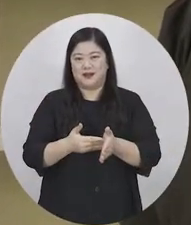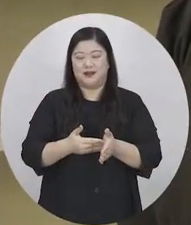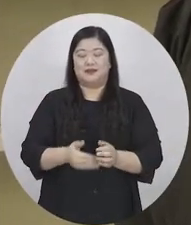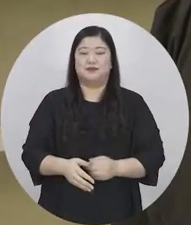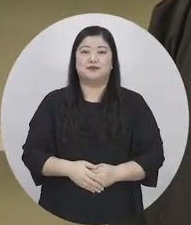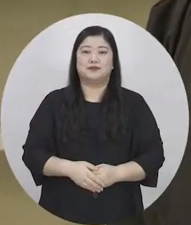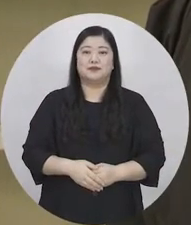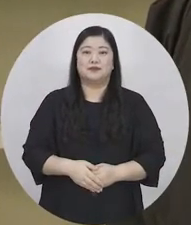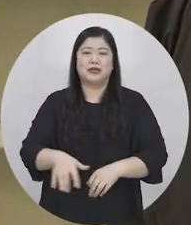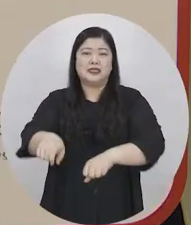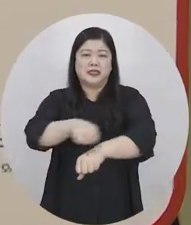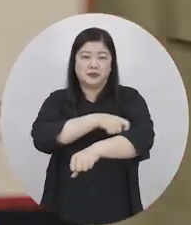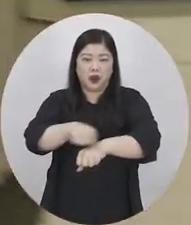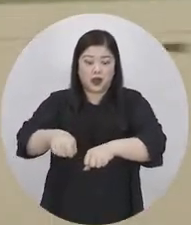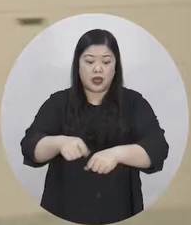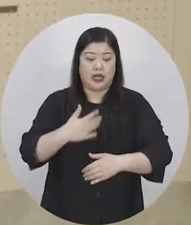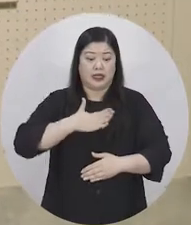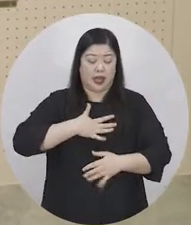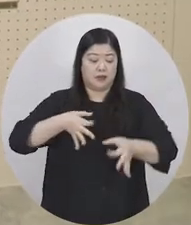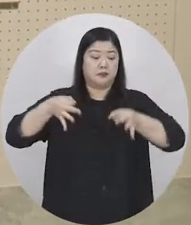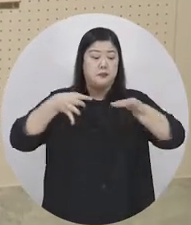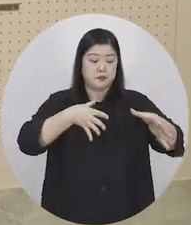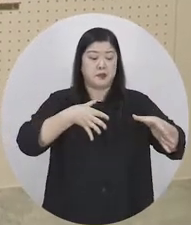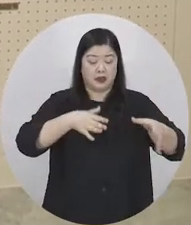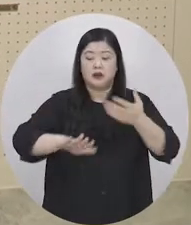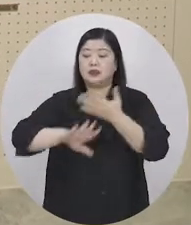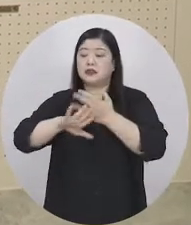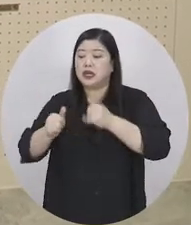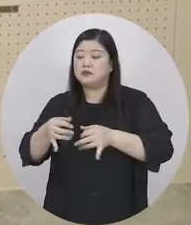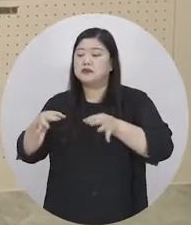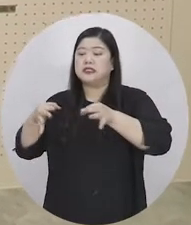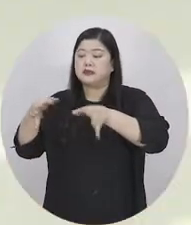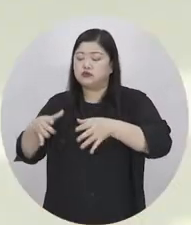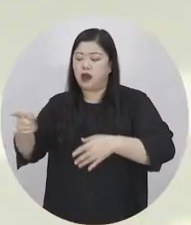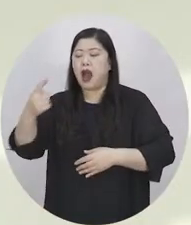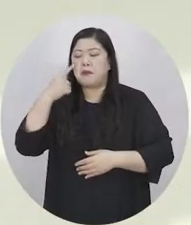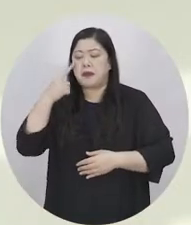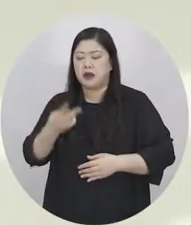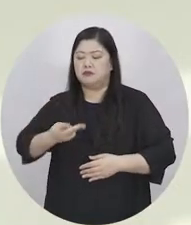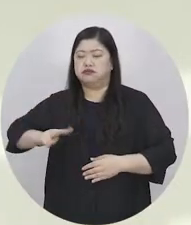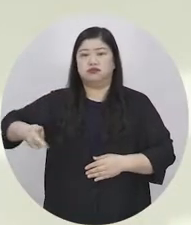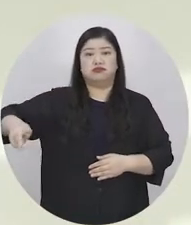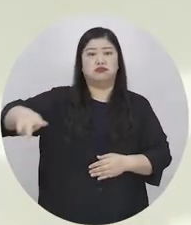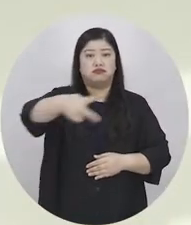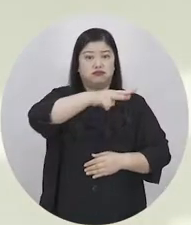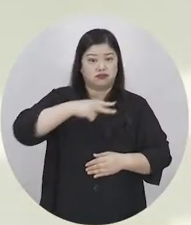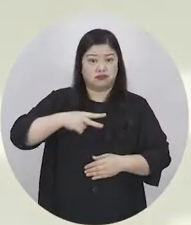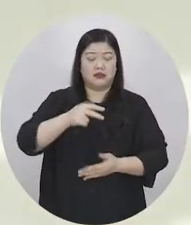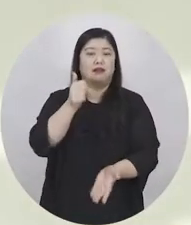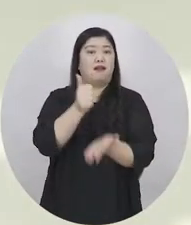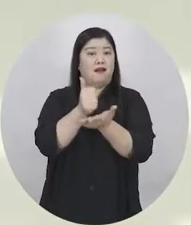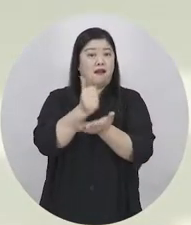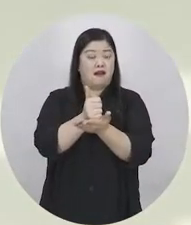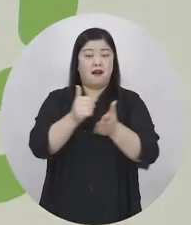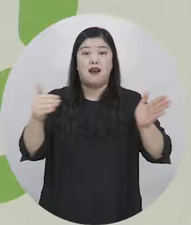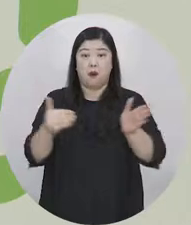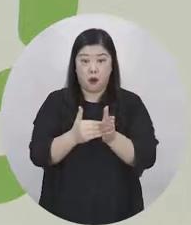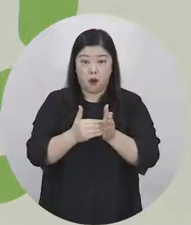됐습니다. 특히 선 기부자가 다음 기부자를 추천하는 기부릴레이, 기부 나눔 버킷